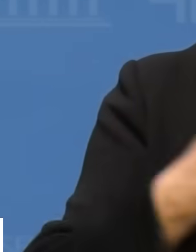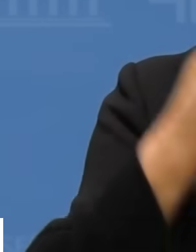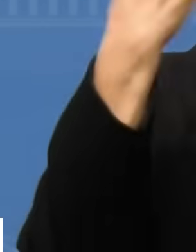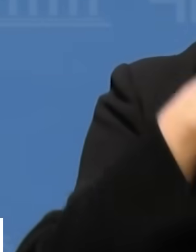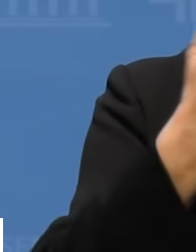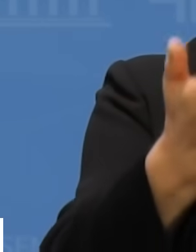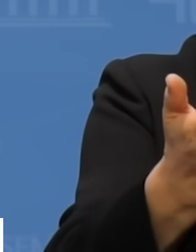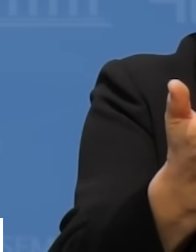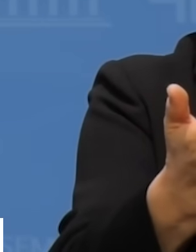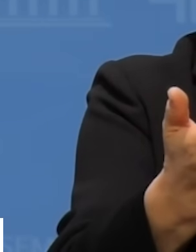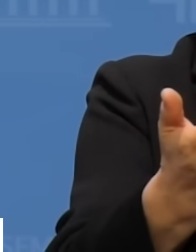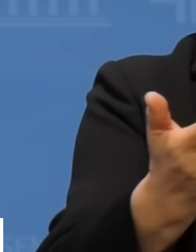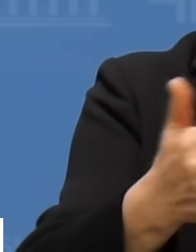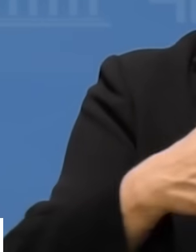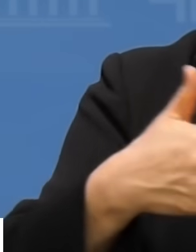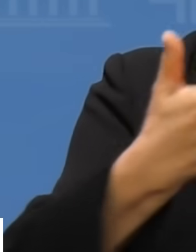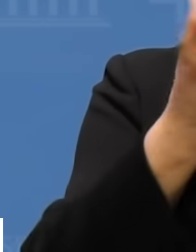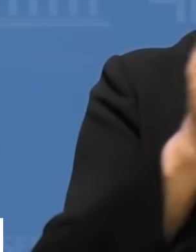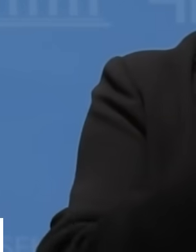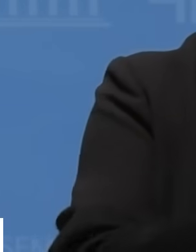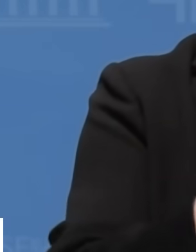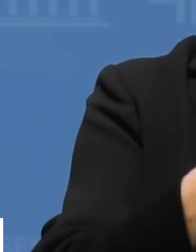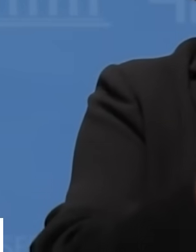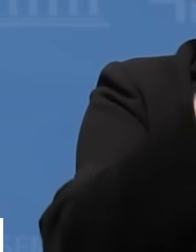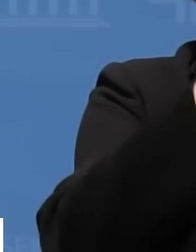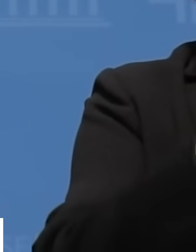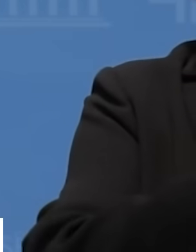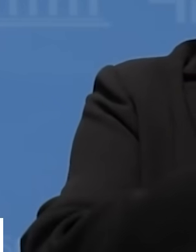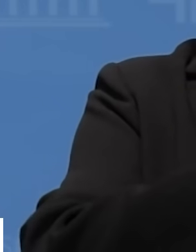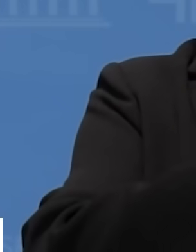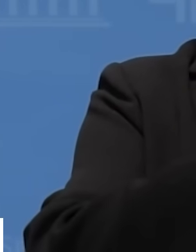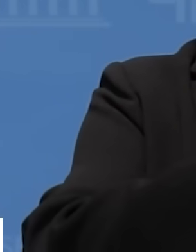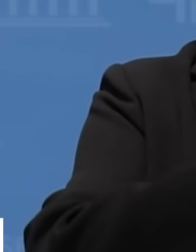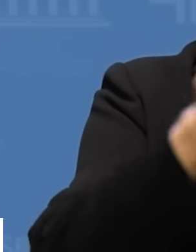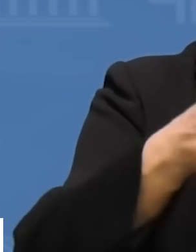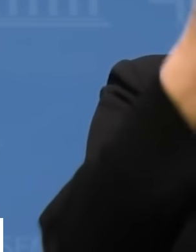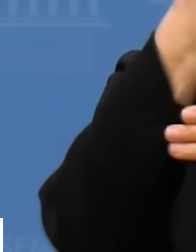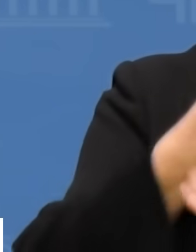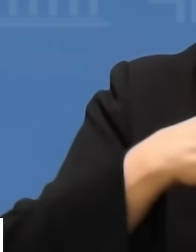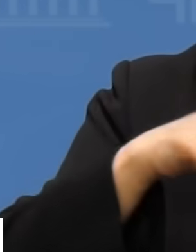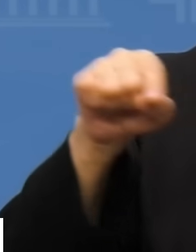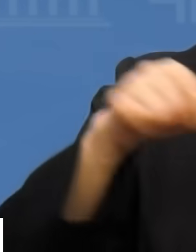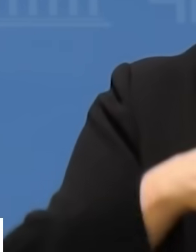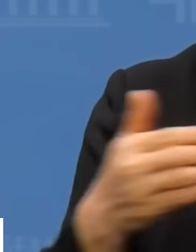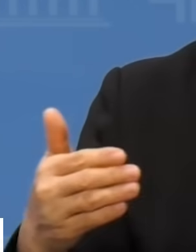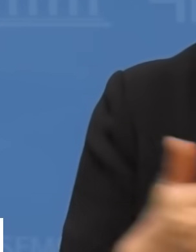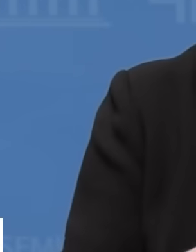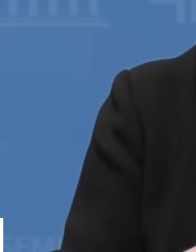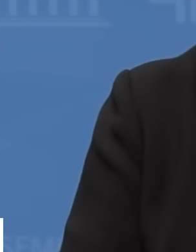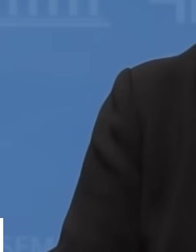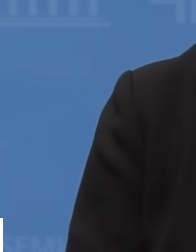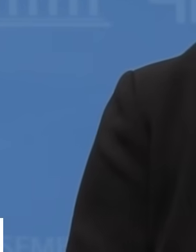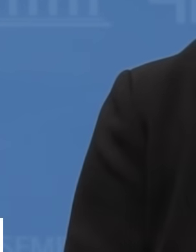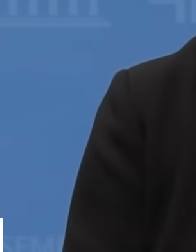상처를 주면서까지 당대표만 모시는데 급급한 그런 낡은 정치는 여기서 끝장내